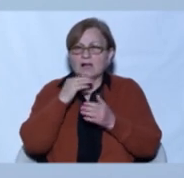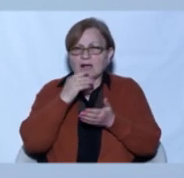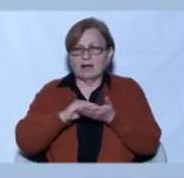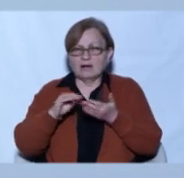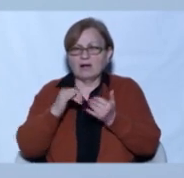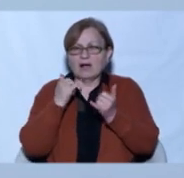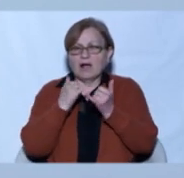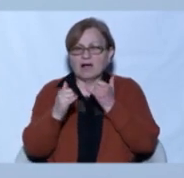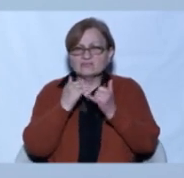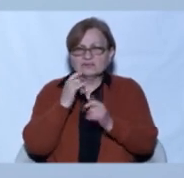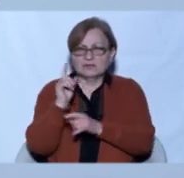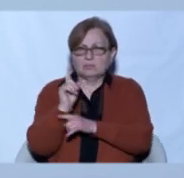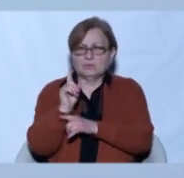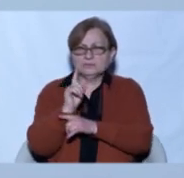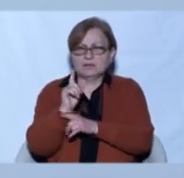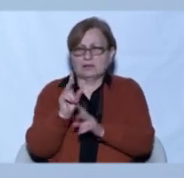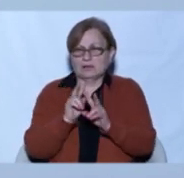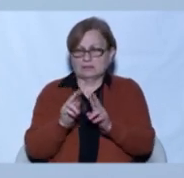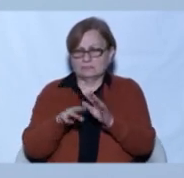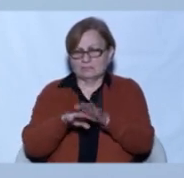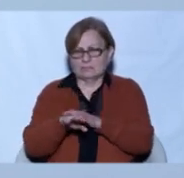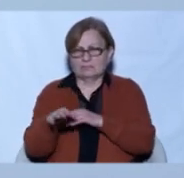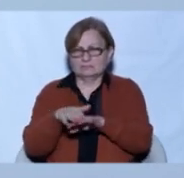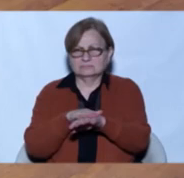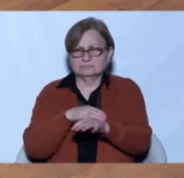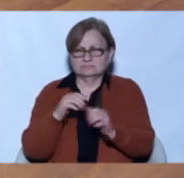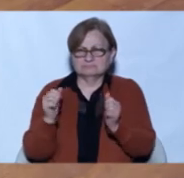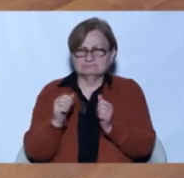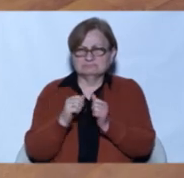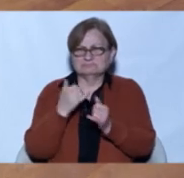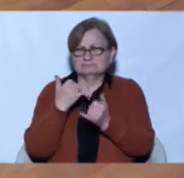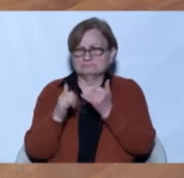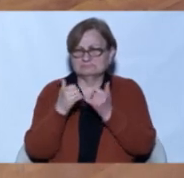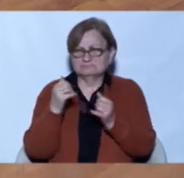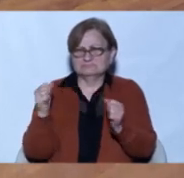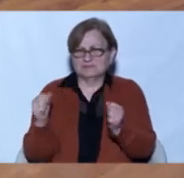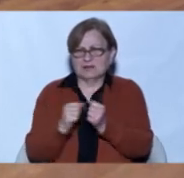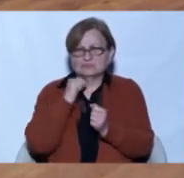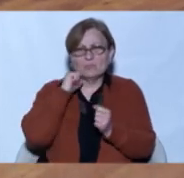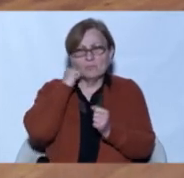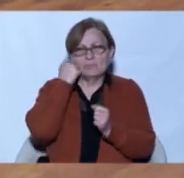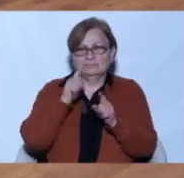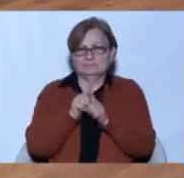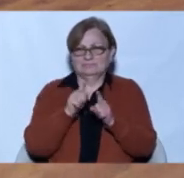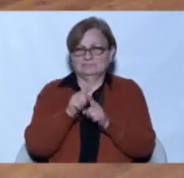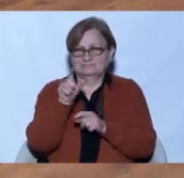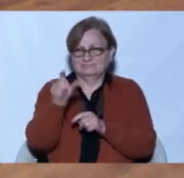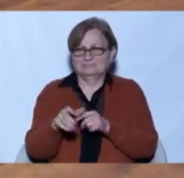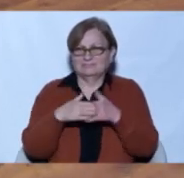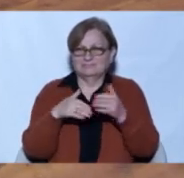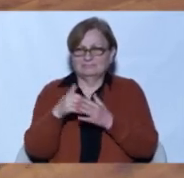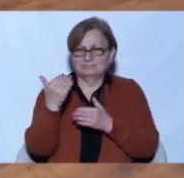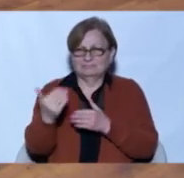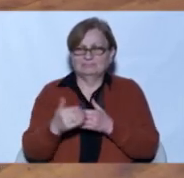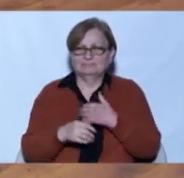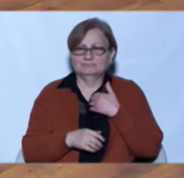გაყვითლებულ სანთელს და კიდევ იყენებს ეპითეტებს მხატვრულ განსაზღვრებებს. აი, ბებოს